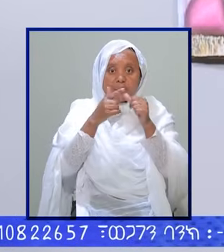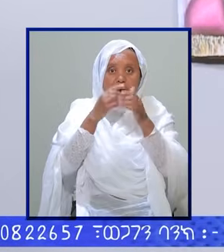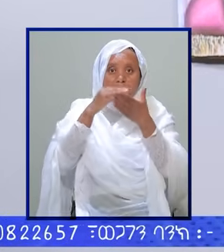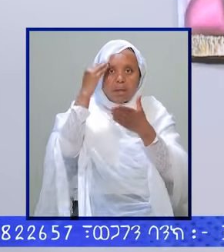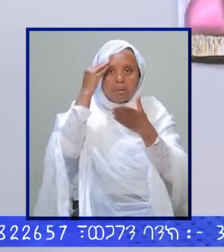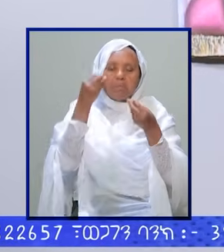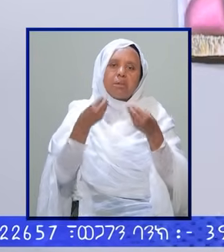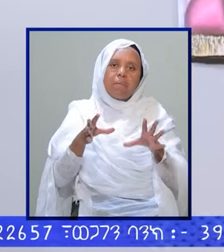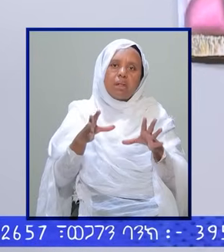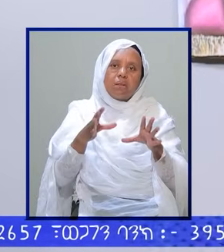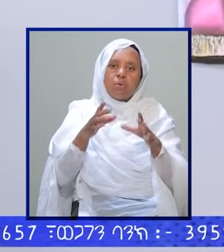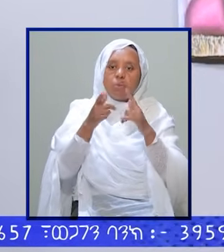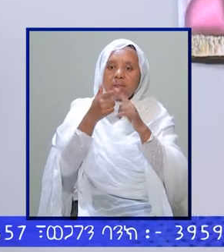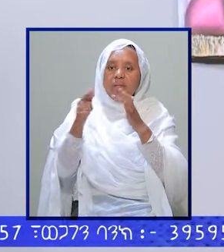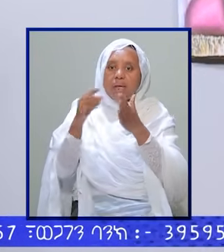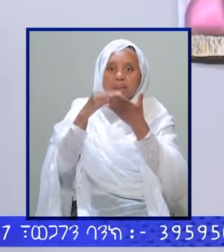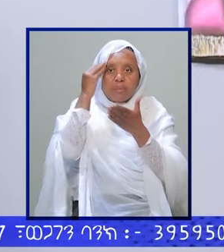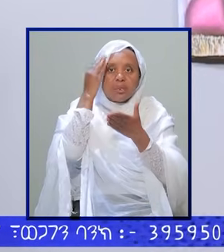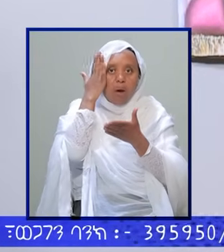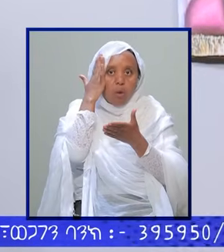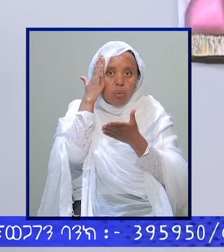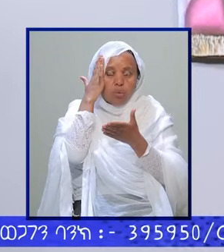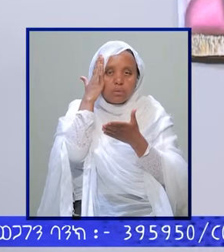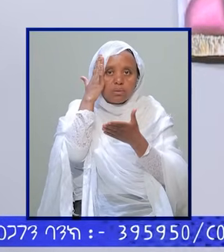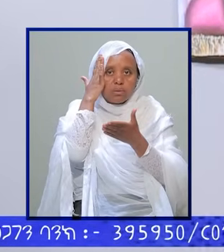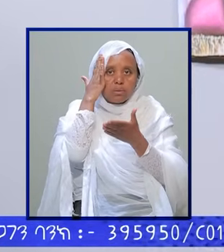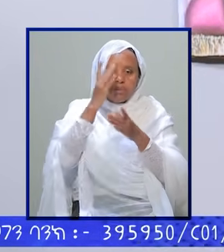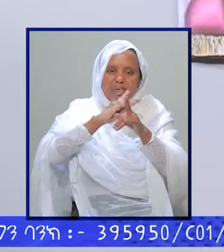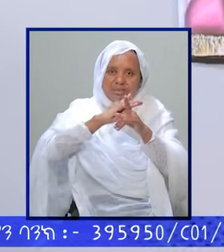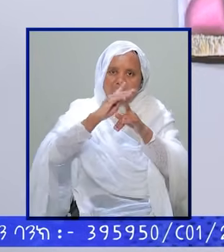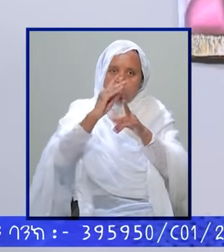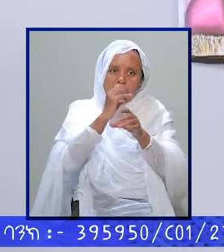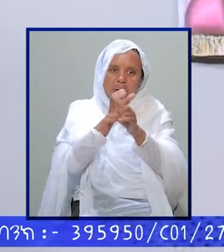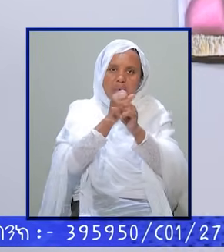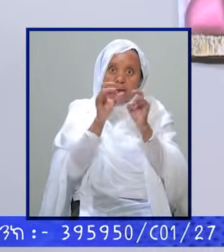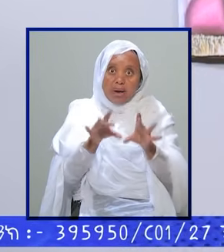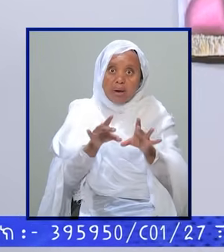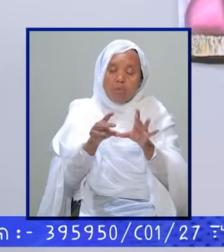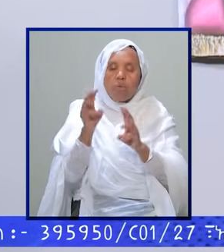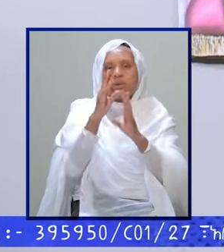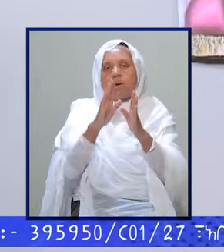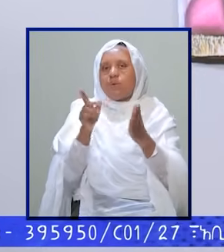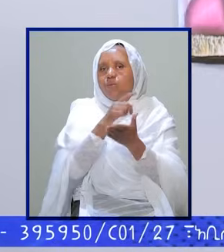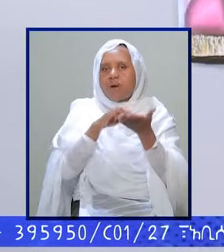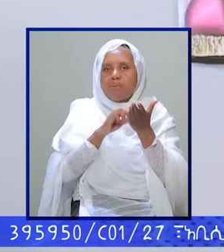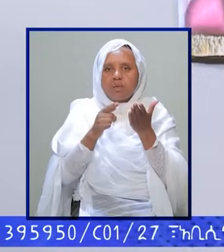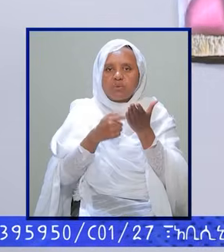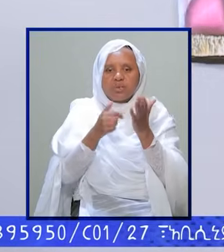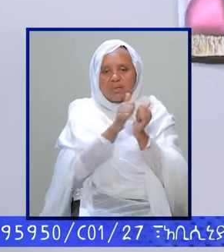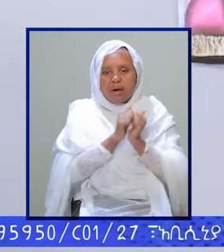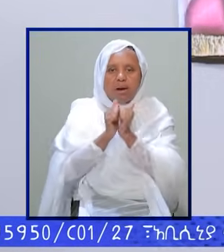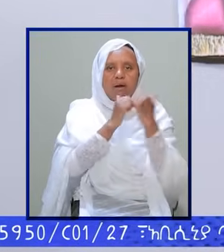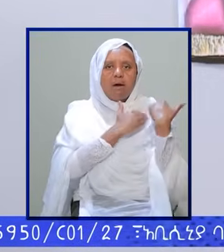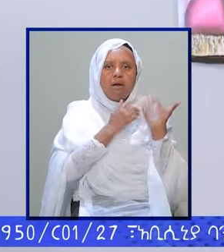ነው ሁለተኛ ይሄን ትምርት ደግሞ አውቆት መስመሩን የሚያስይዘው ከሌለ ደግሞ አስቸጋሪ ይሆናል ማለት ነው ስለዚህ የጋራ ኃላፊነት ነው